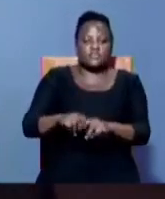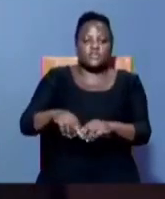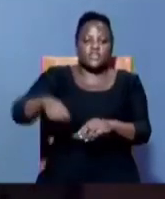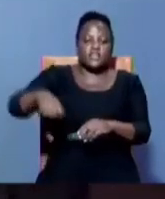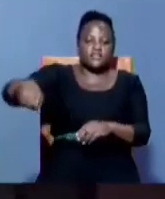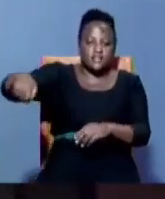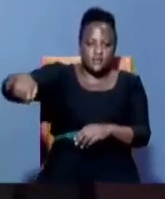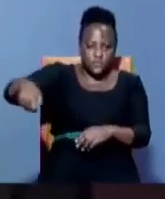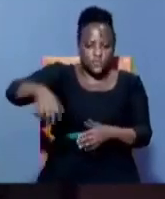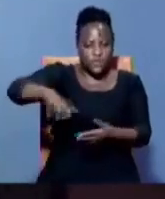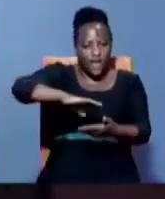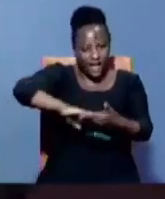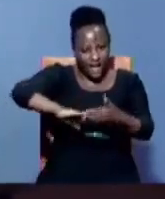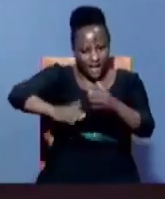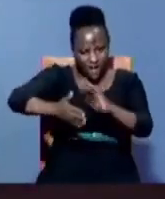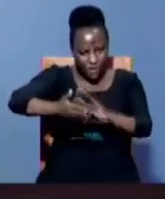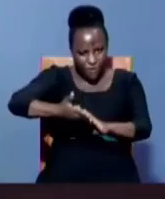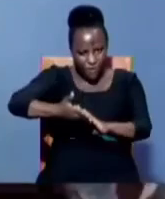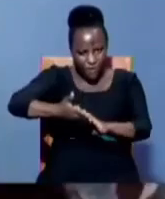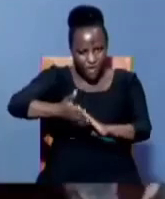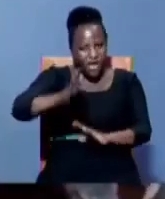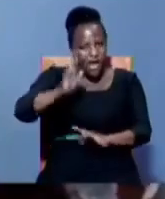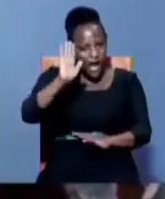wewe na mimi tunakutana na Mungu.